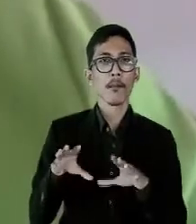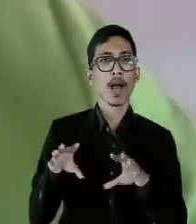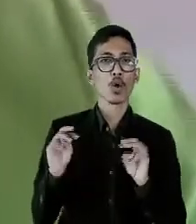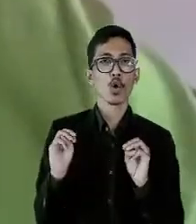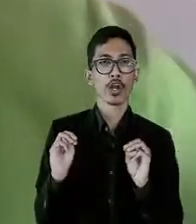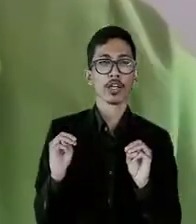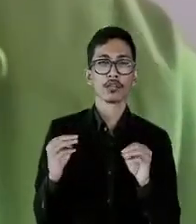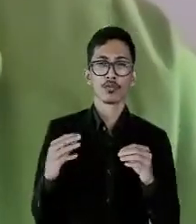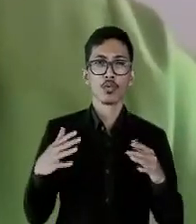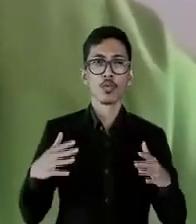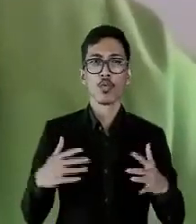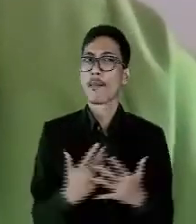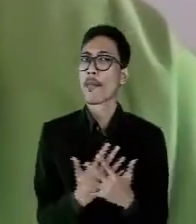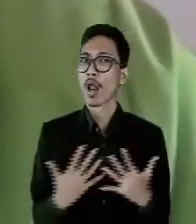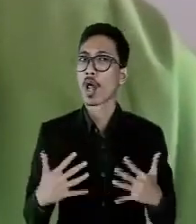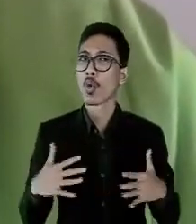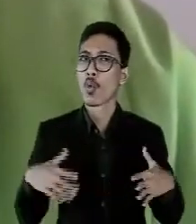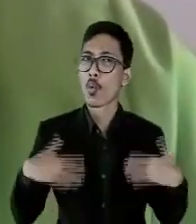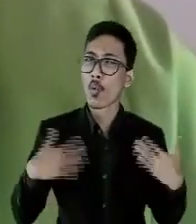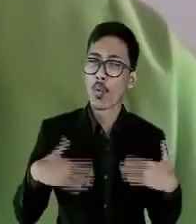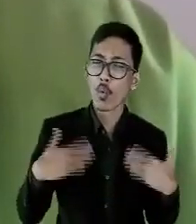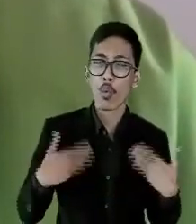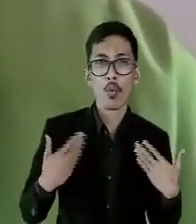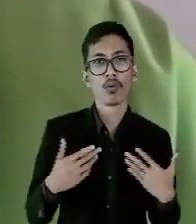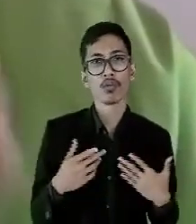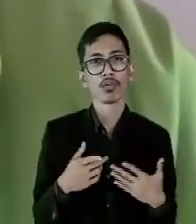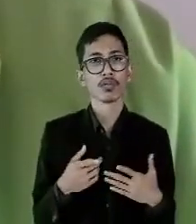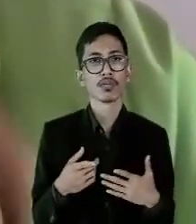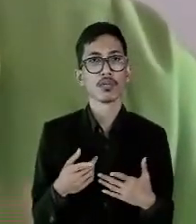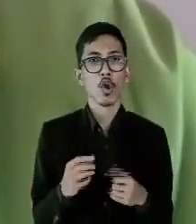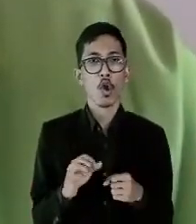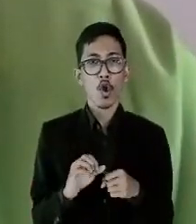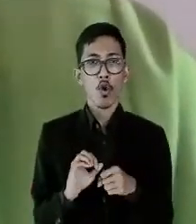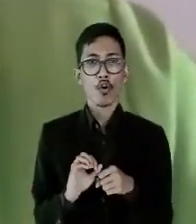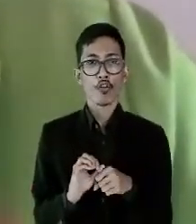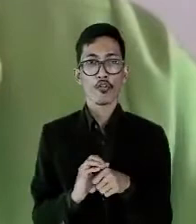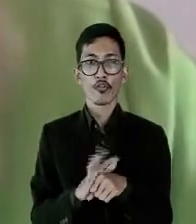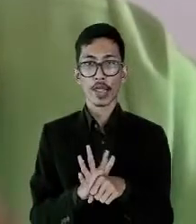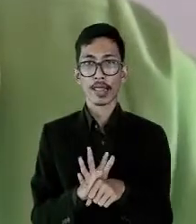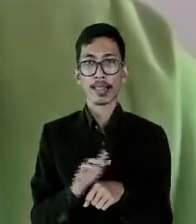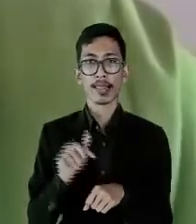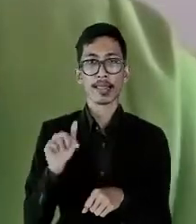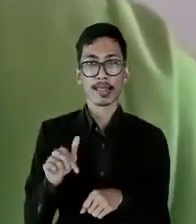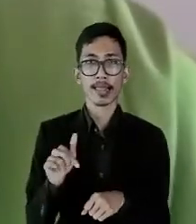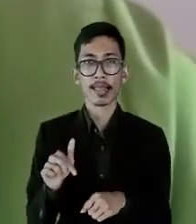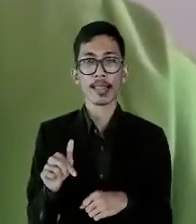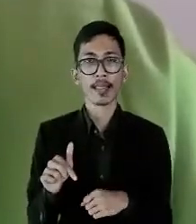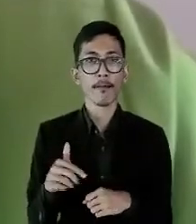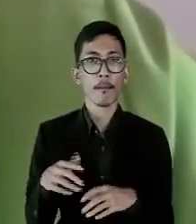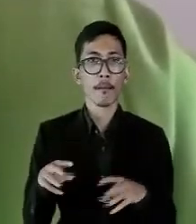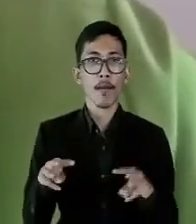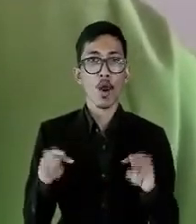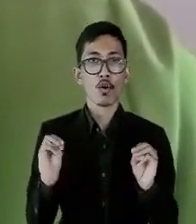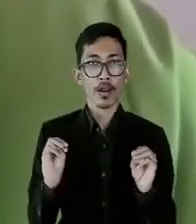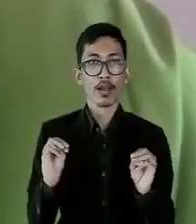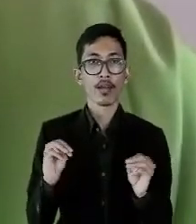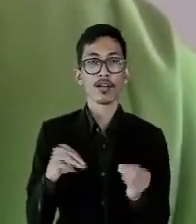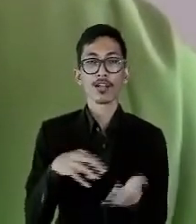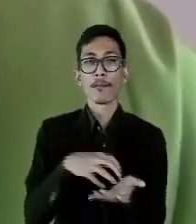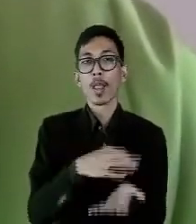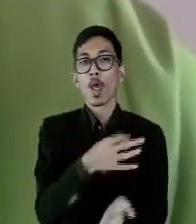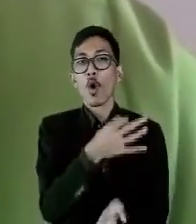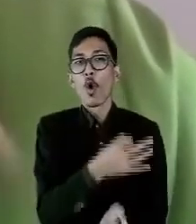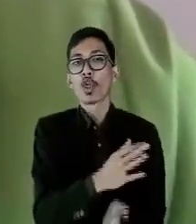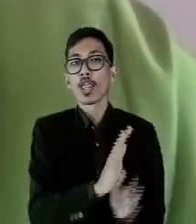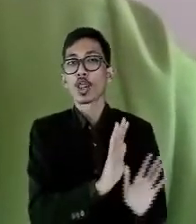cukup antusias ya masyarakatnya. Kebetulan klaster COVID itu juga hanya terkonsentrasi di kota.